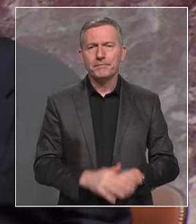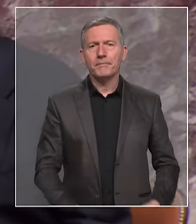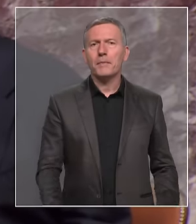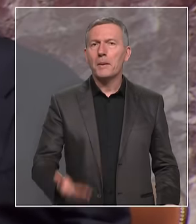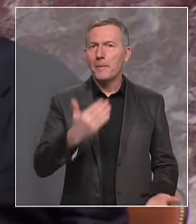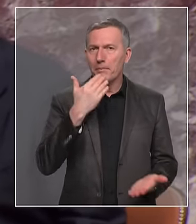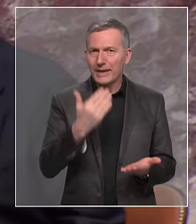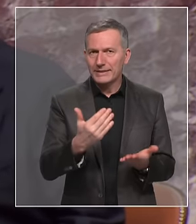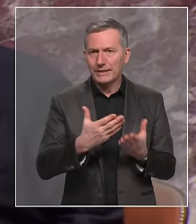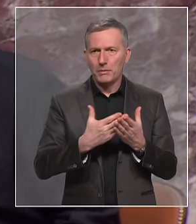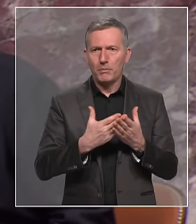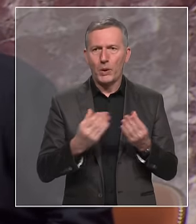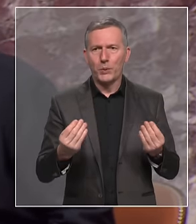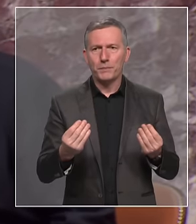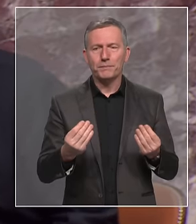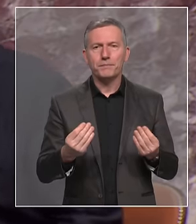Merci beaucoup.